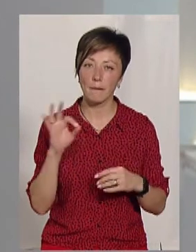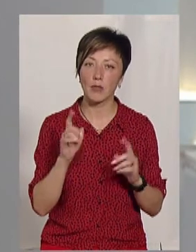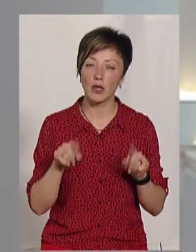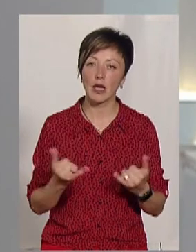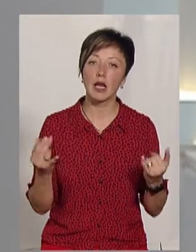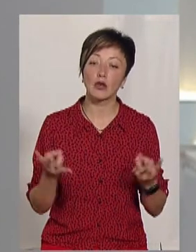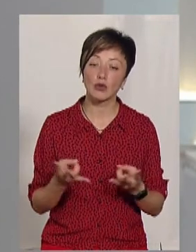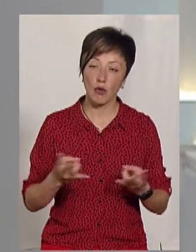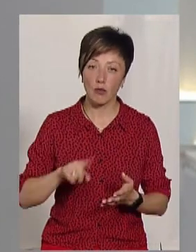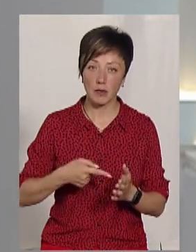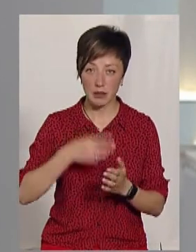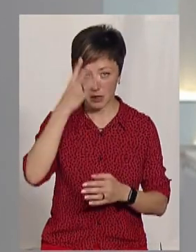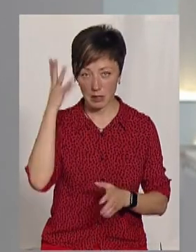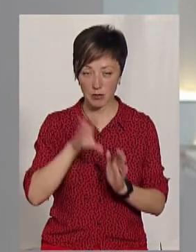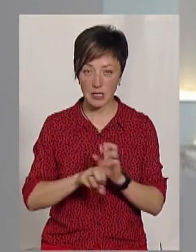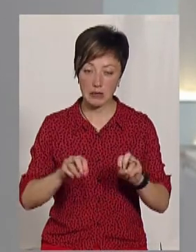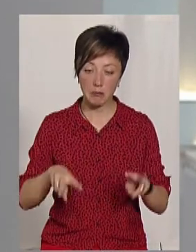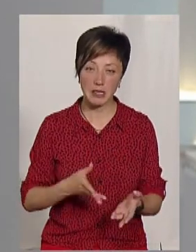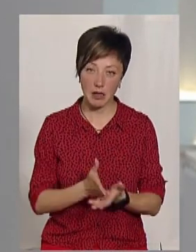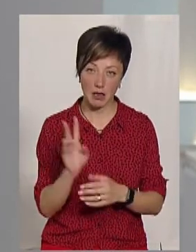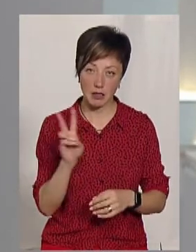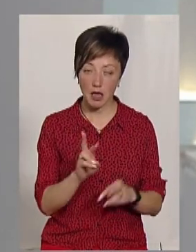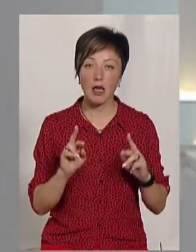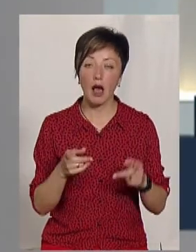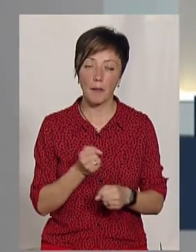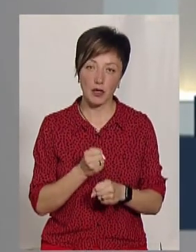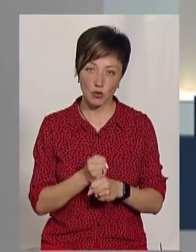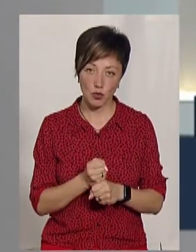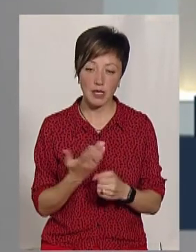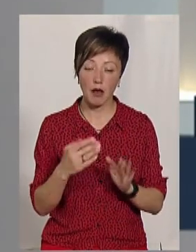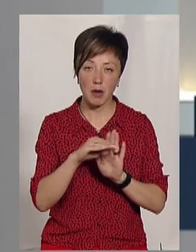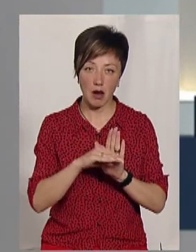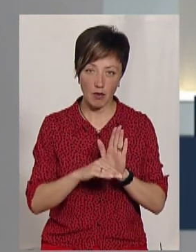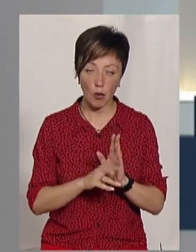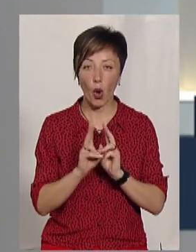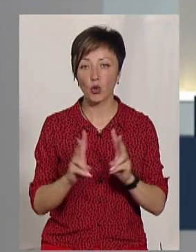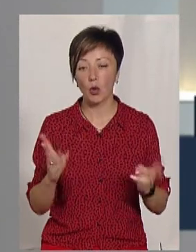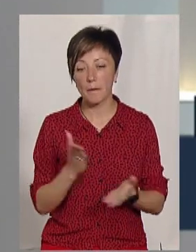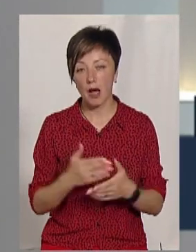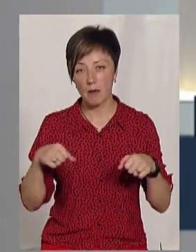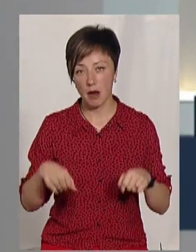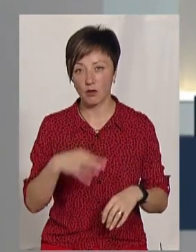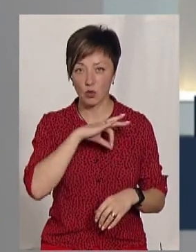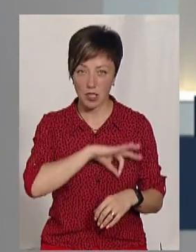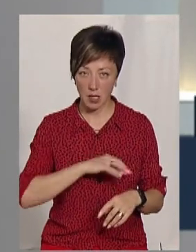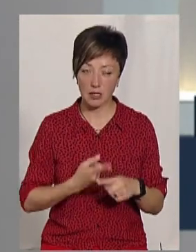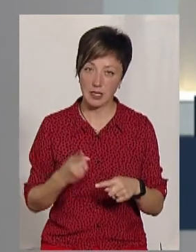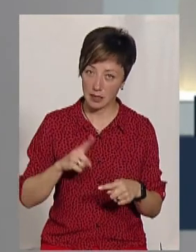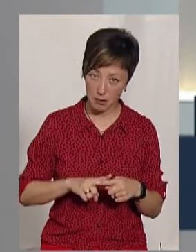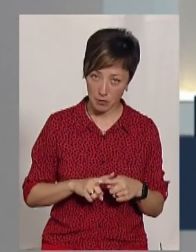про те, для чого у Хмельницькому запроваджені спецрейси, як вони працюють, за яким графіком, хто має право